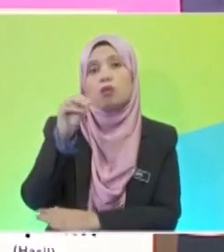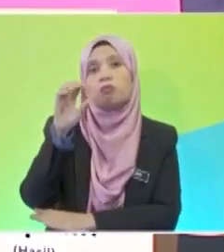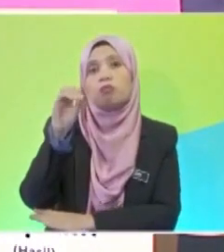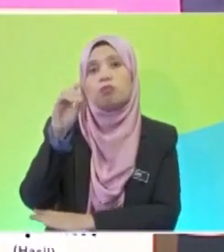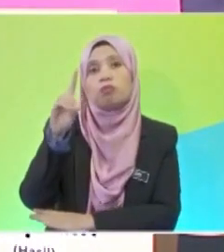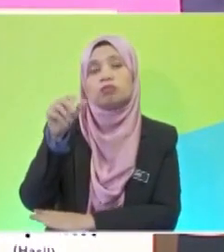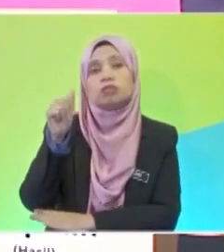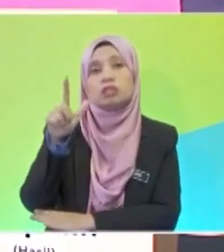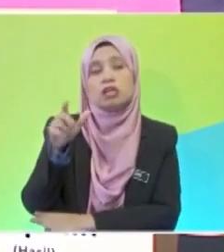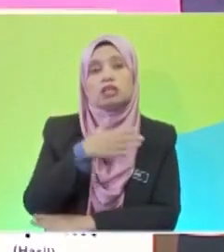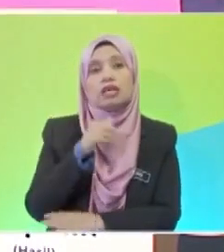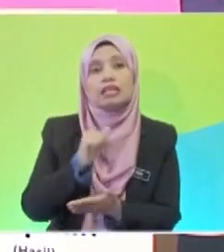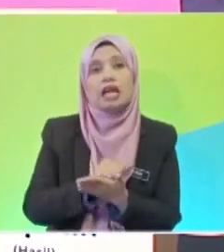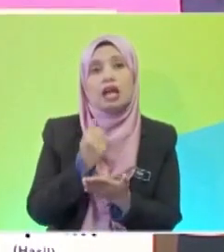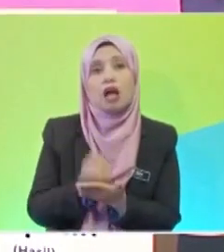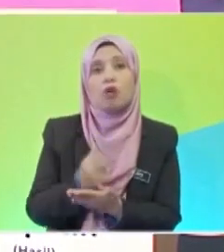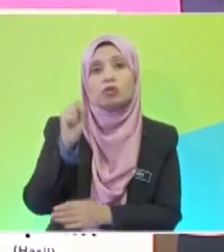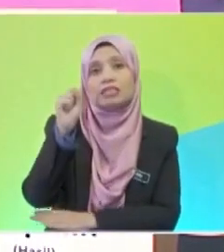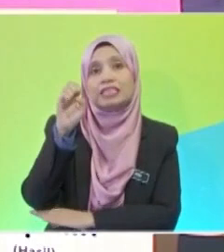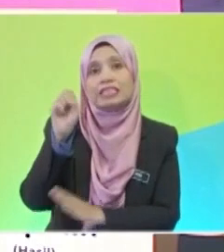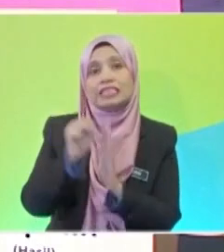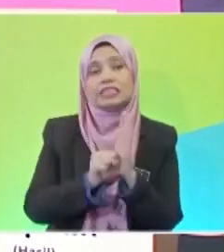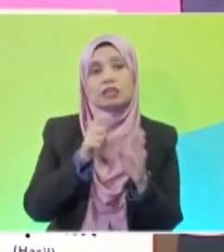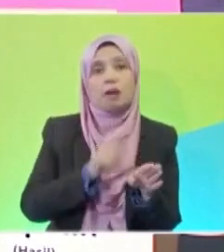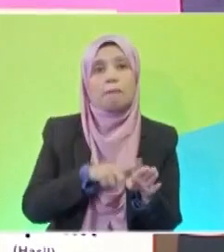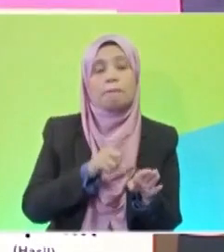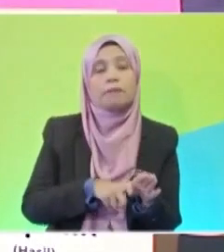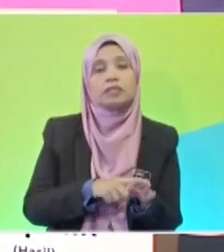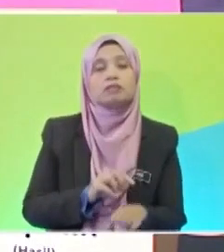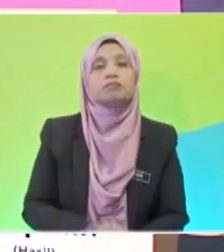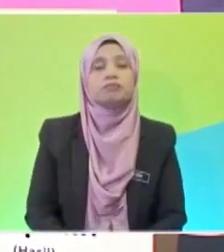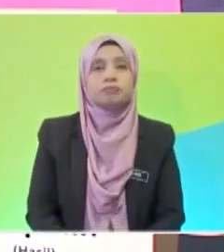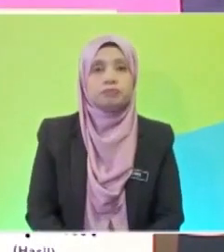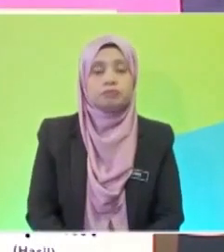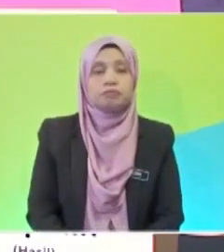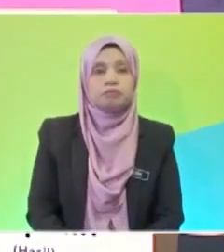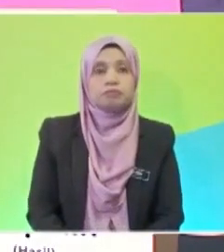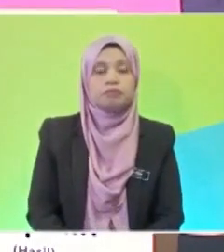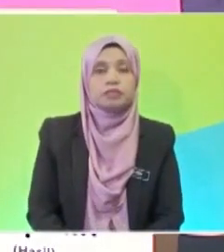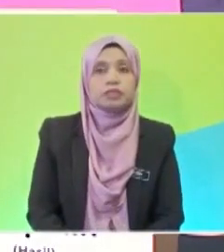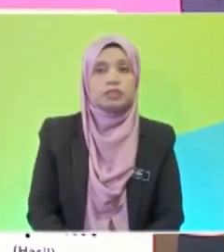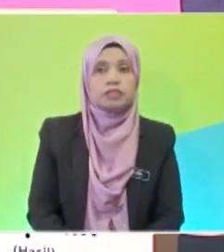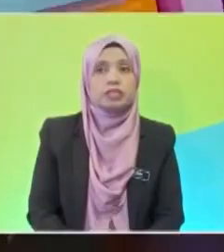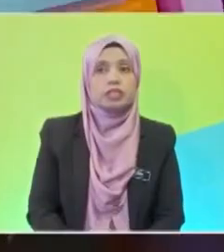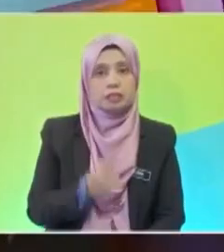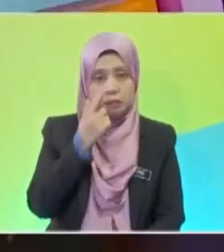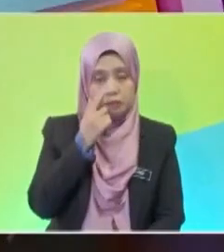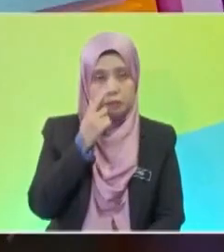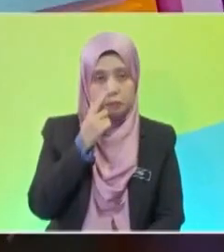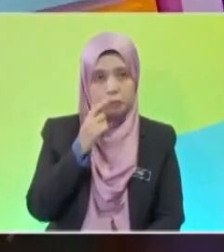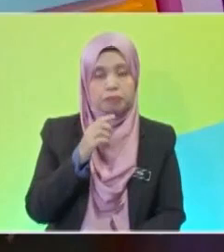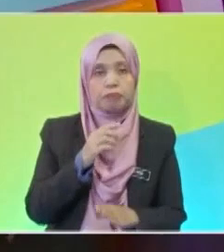akaun semasa. Ada dua akaun dalam ikuti pemilik yang kita akan wujudkan. Baiklah. Itu murid-murid semua.